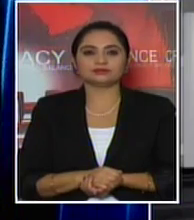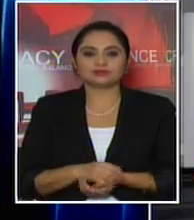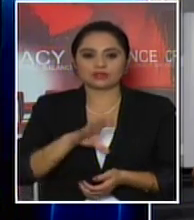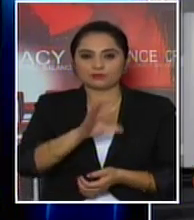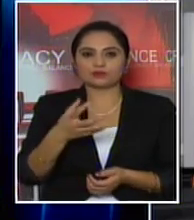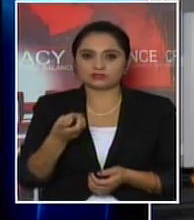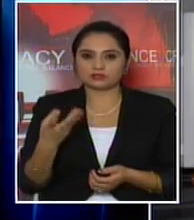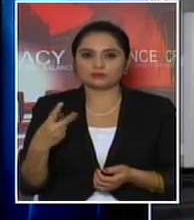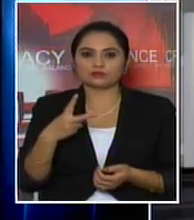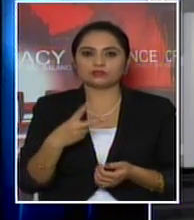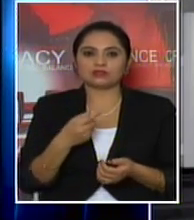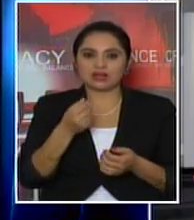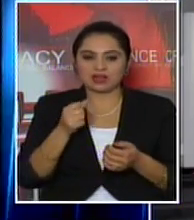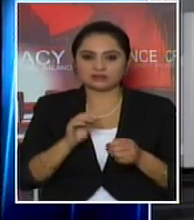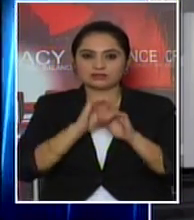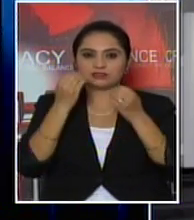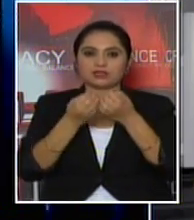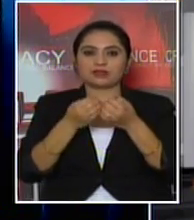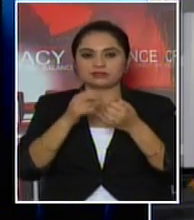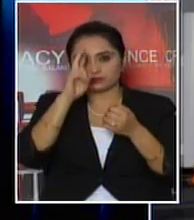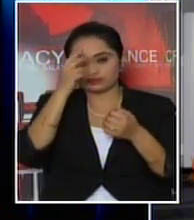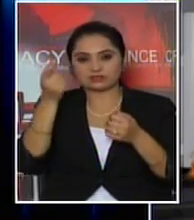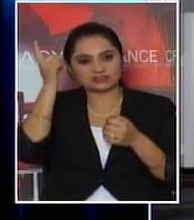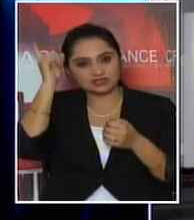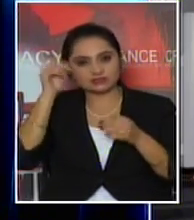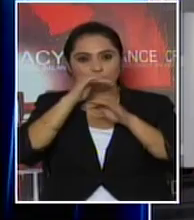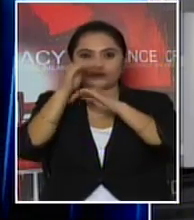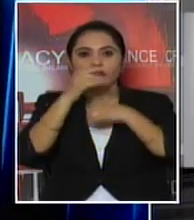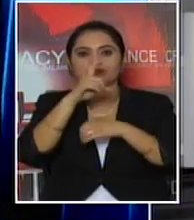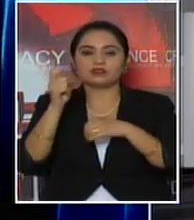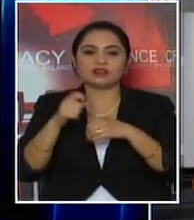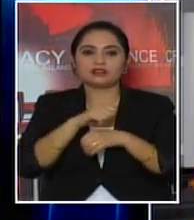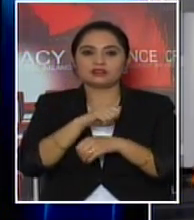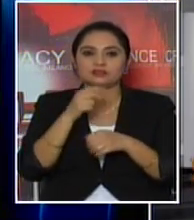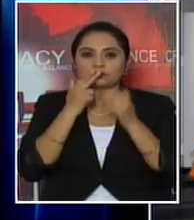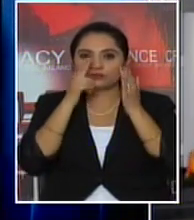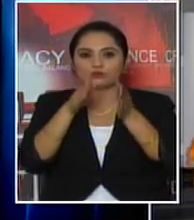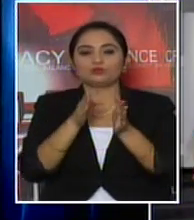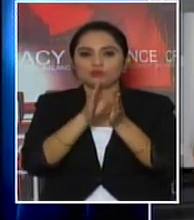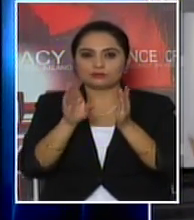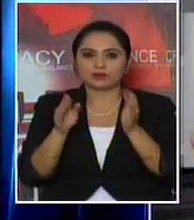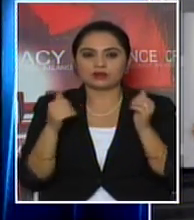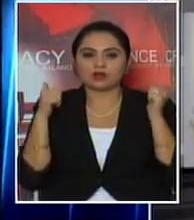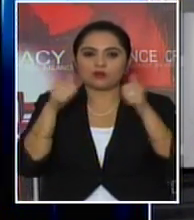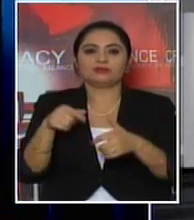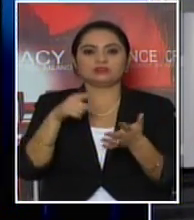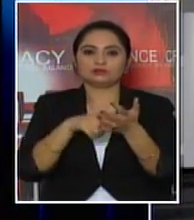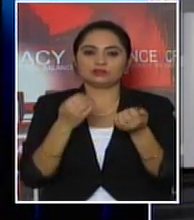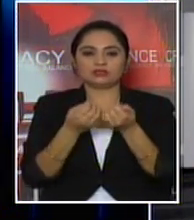प्रदेश नम्बर दुई को आर्थिक सामाजिक तथा सांस्कृतिक समृद्धि को लागि जनकपुरबाट महाअभियान थालिएको